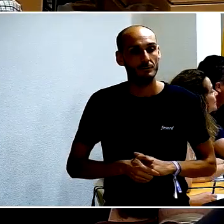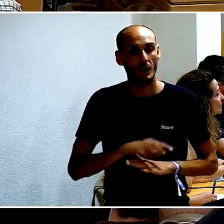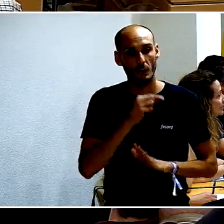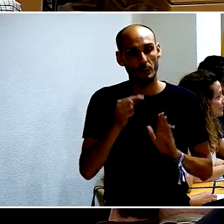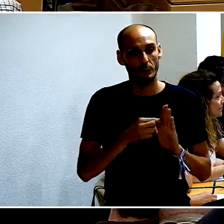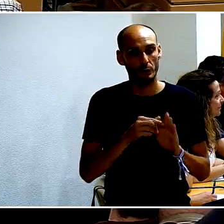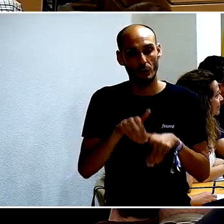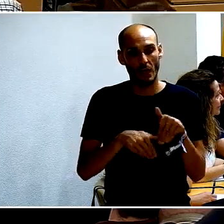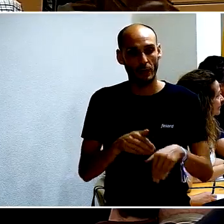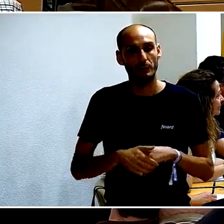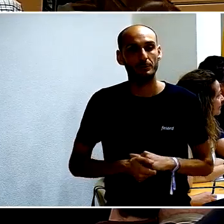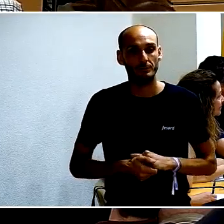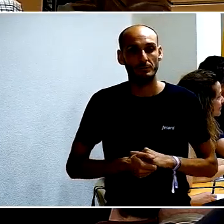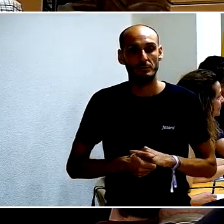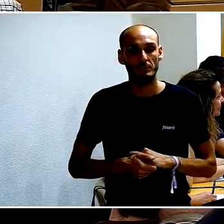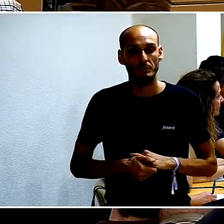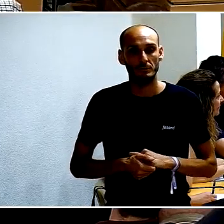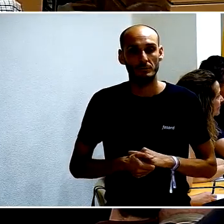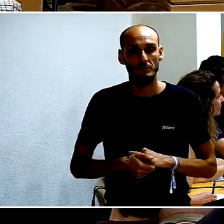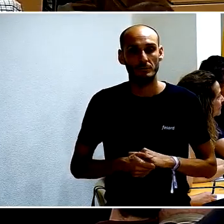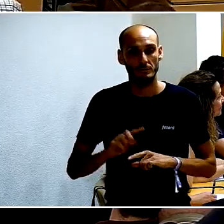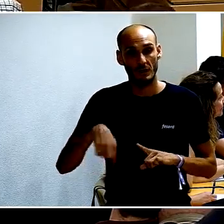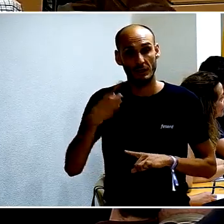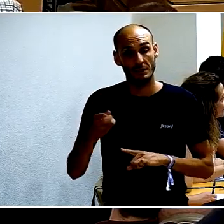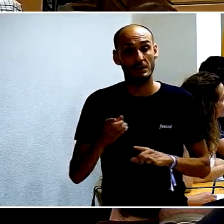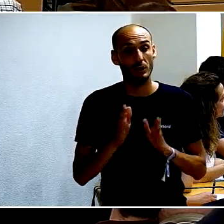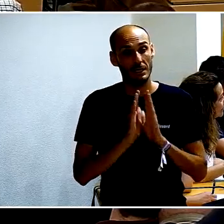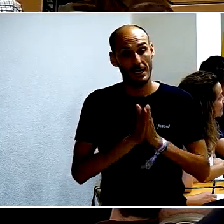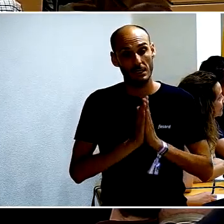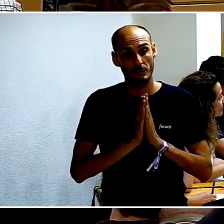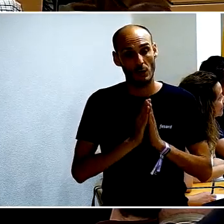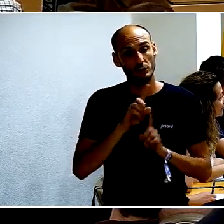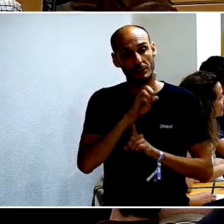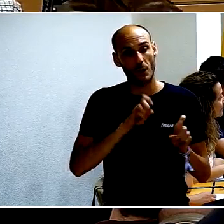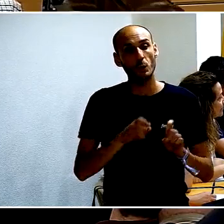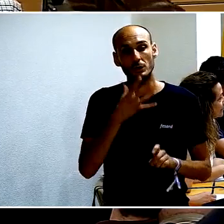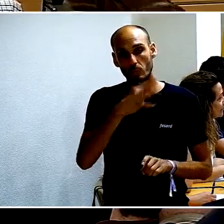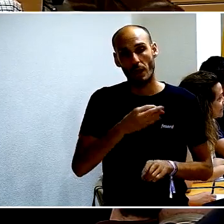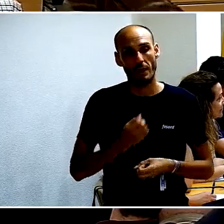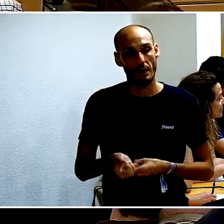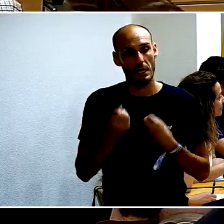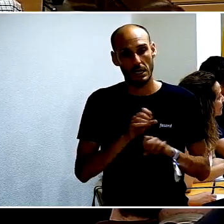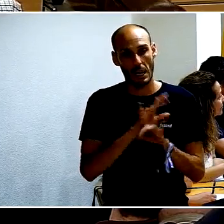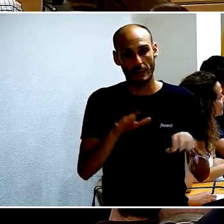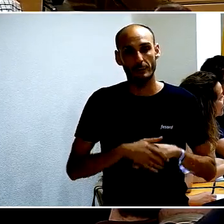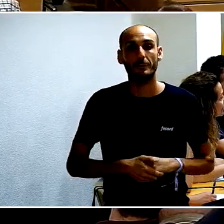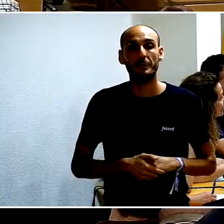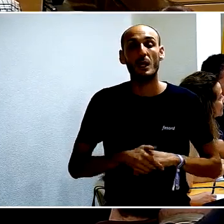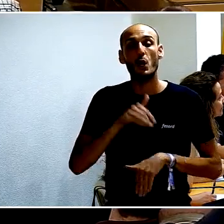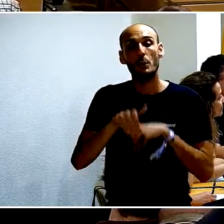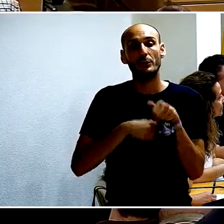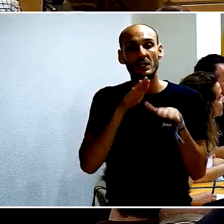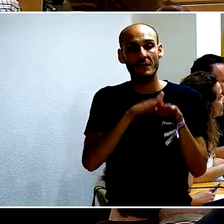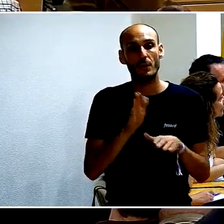No se pot aclarir. Després ho aclarís. En els pres i preguntes pot aclarir-ho perfectament. Vots a favor de la